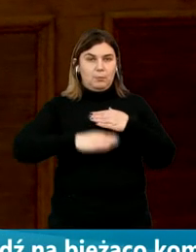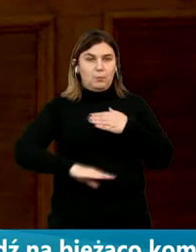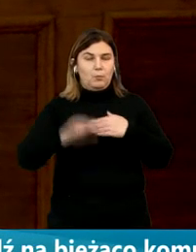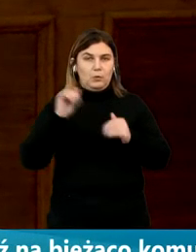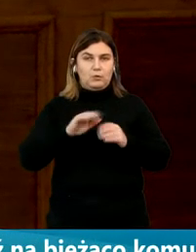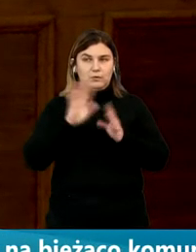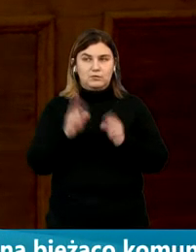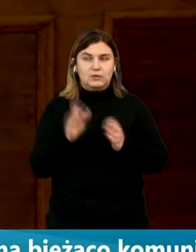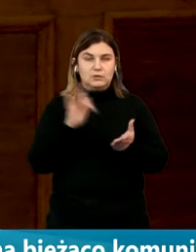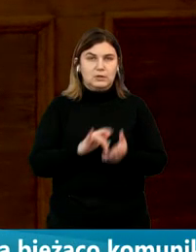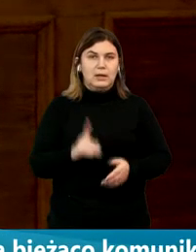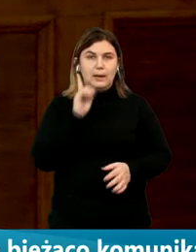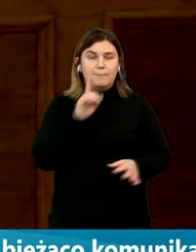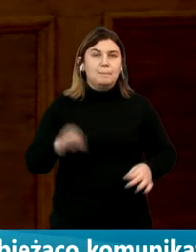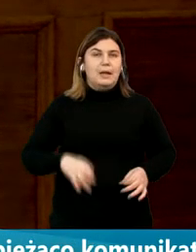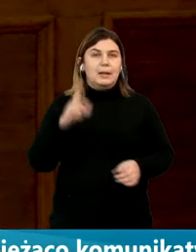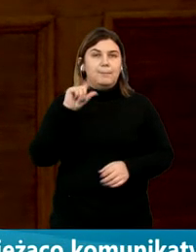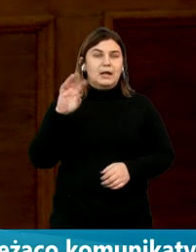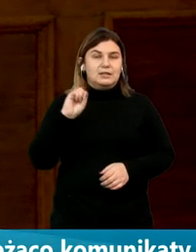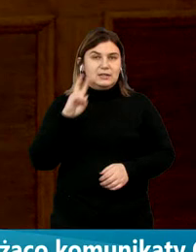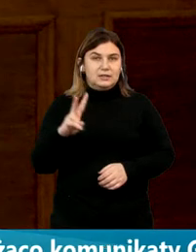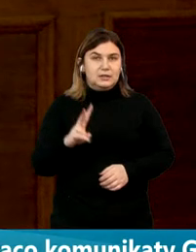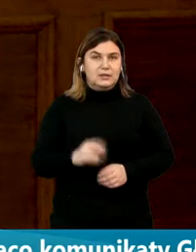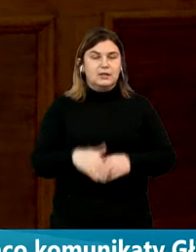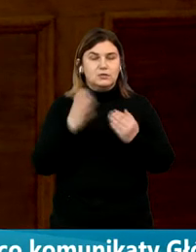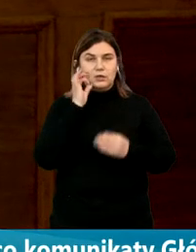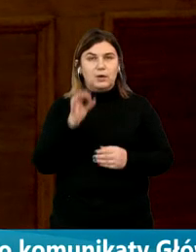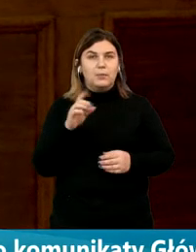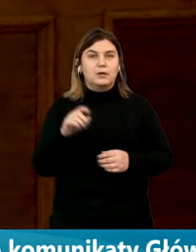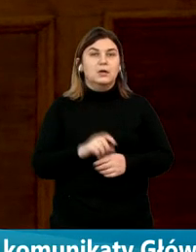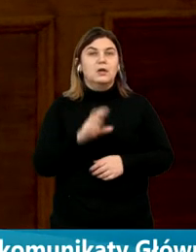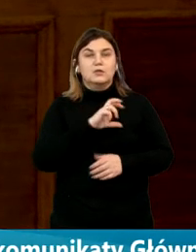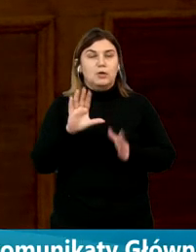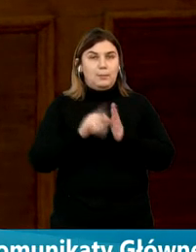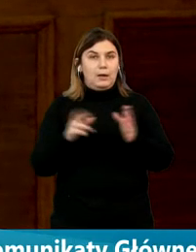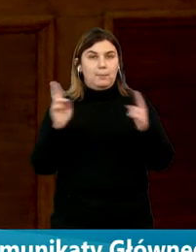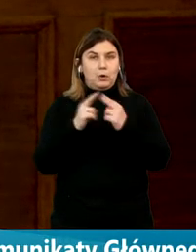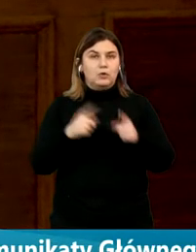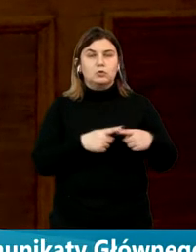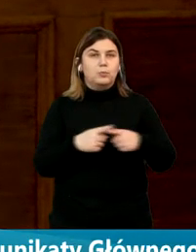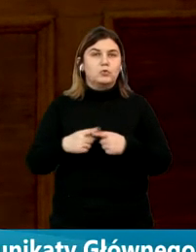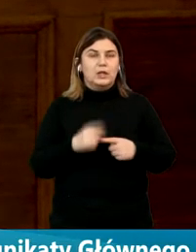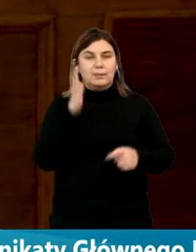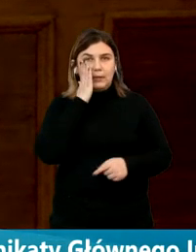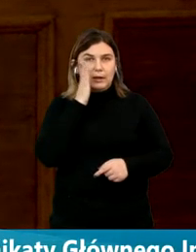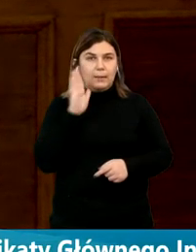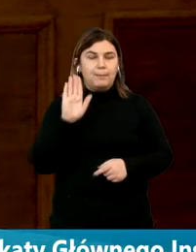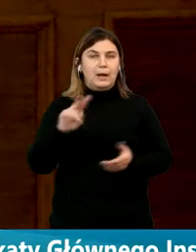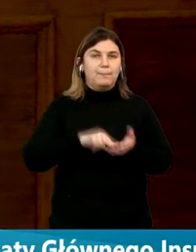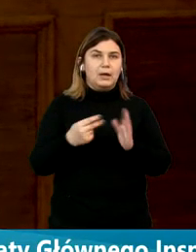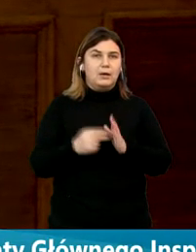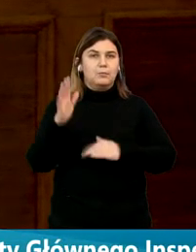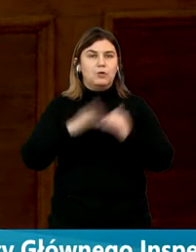wszędzie. Pan Patryk pyta. Dzień dobry, Panie Prezydencie. Czy miasto w porozumieniu ze spółdzielniami mieszkaniowymi ma w planach